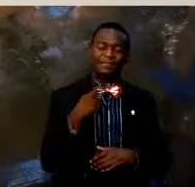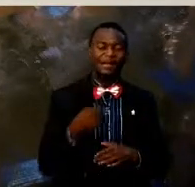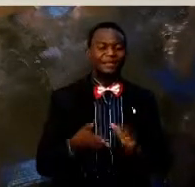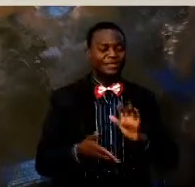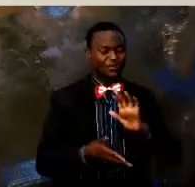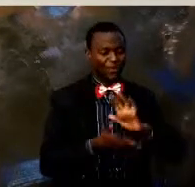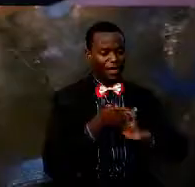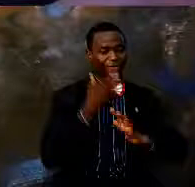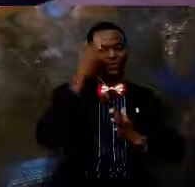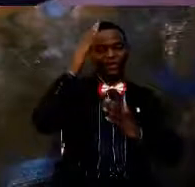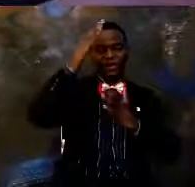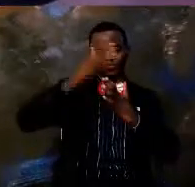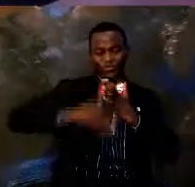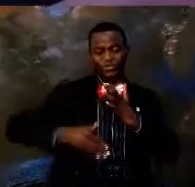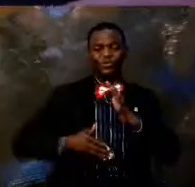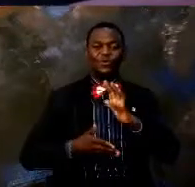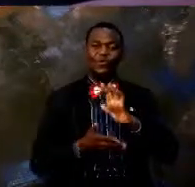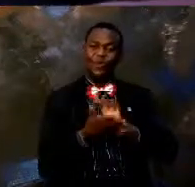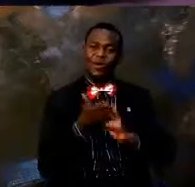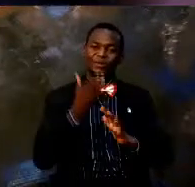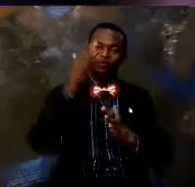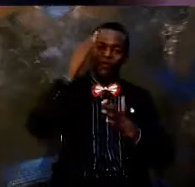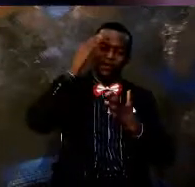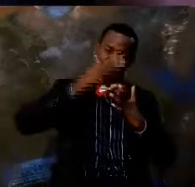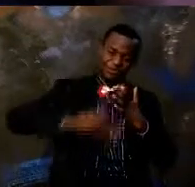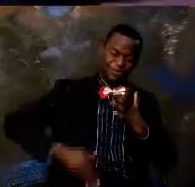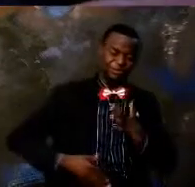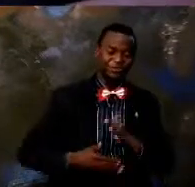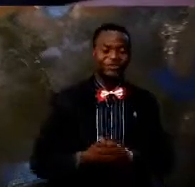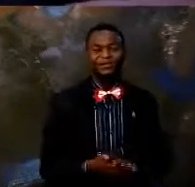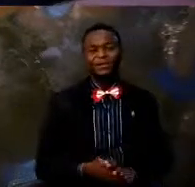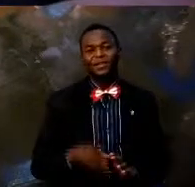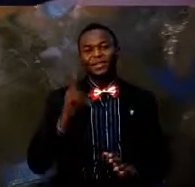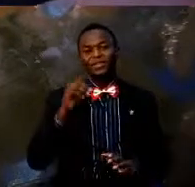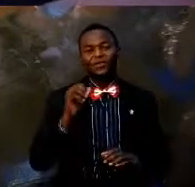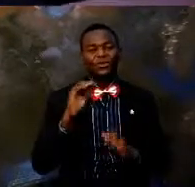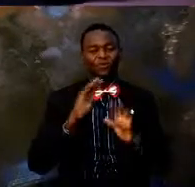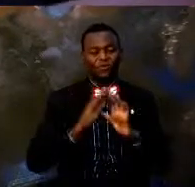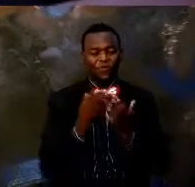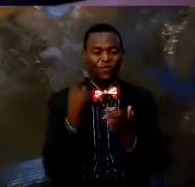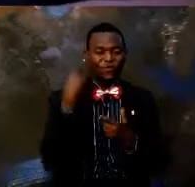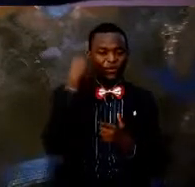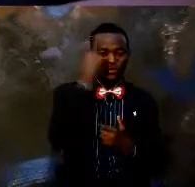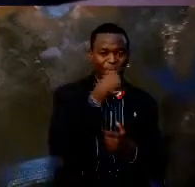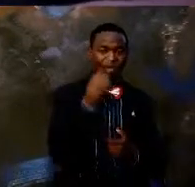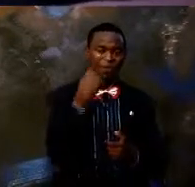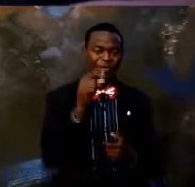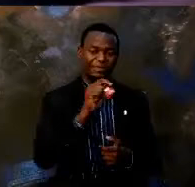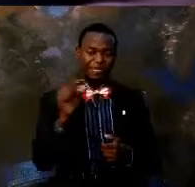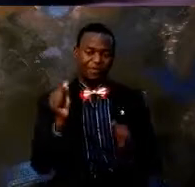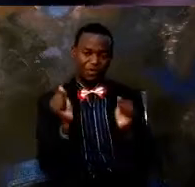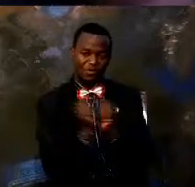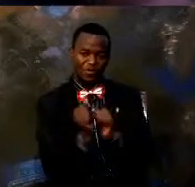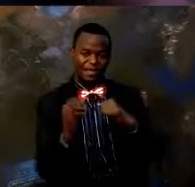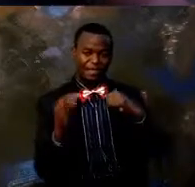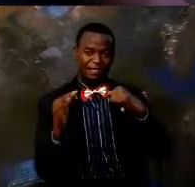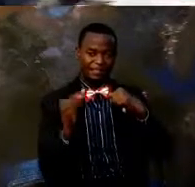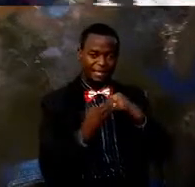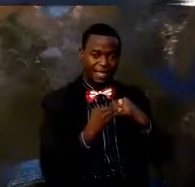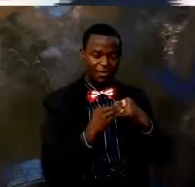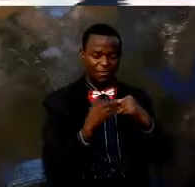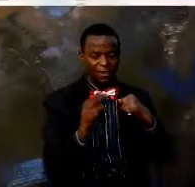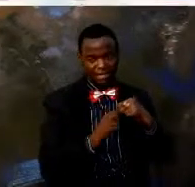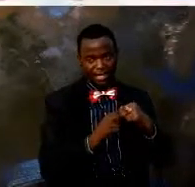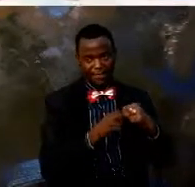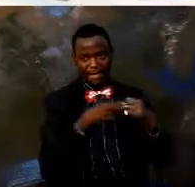alfa na omega, mwanzo na nini. Hiyo ni Ufunuo moja msari wa 17, msari wa 18. Yeye anamwambia